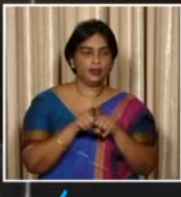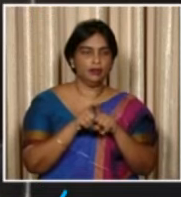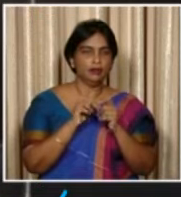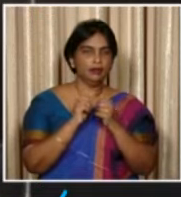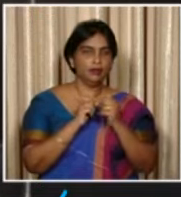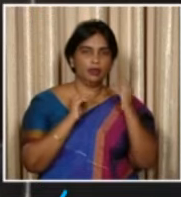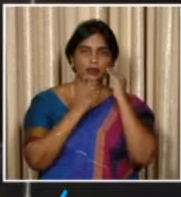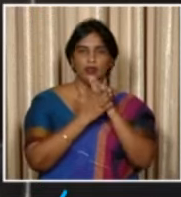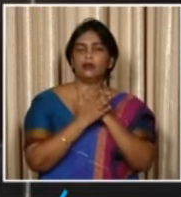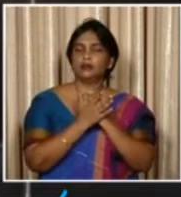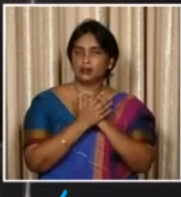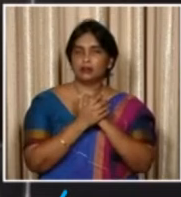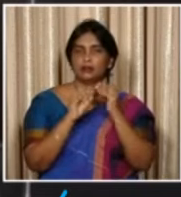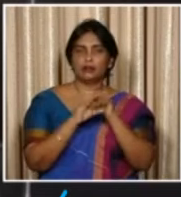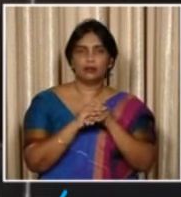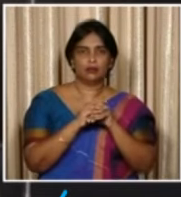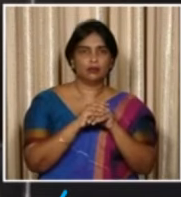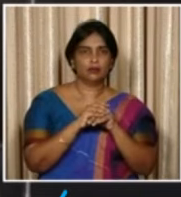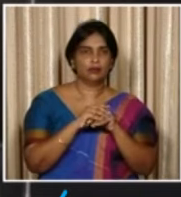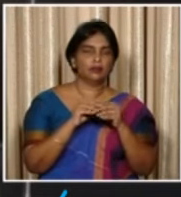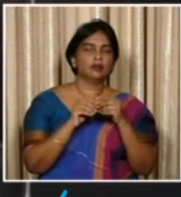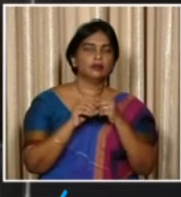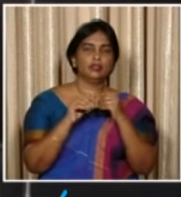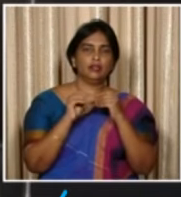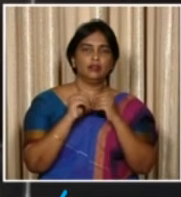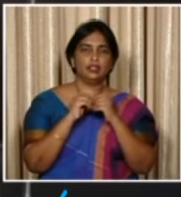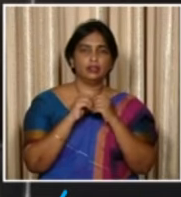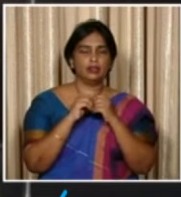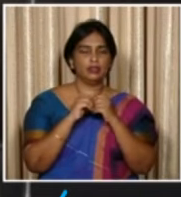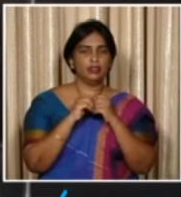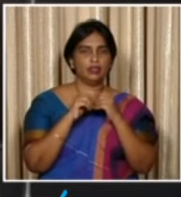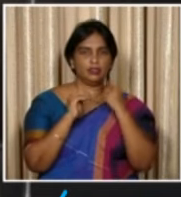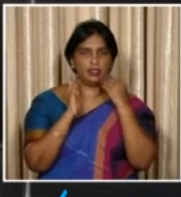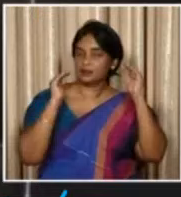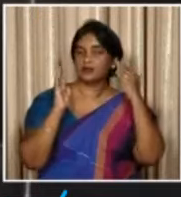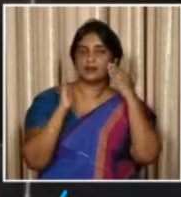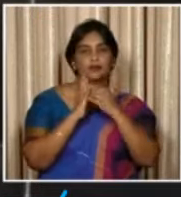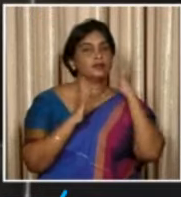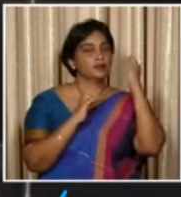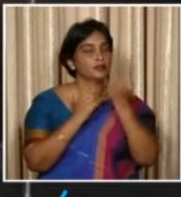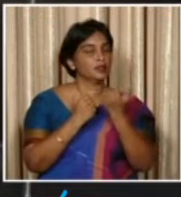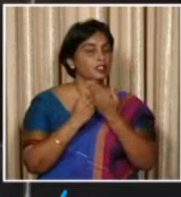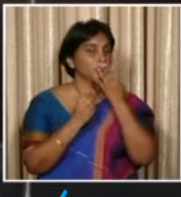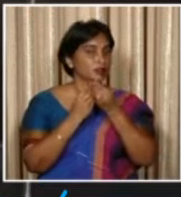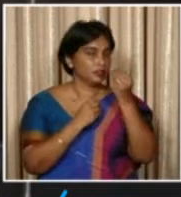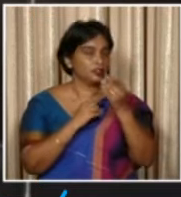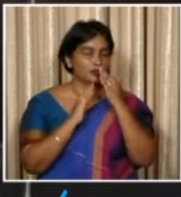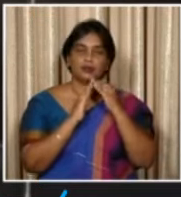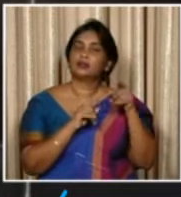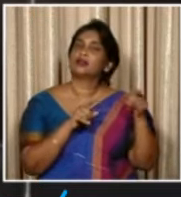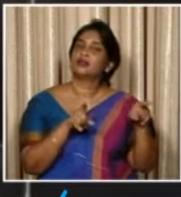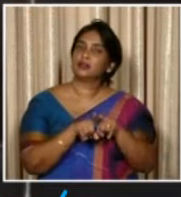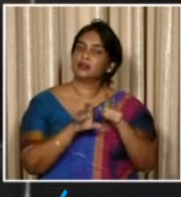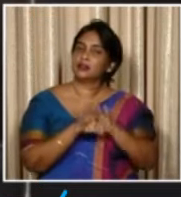பரீட்சை எழுதிய 70 முஸ்லிம் மாணவிகளுடைய பெறுபேறுகள் இன்னும் வெளிவரவில்லை. எனவே இந்த பாடசாலை மாணவிகள்